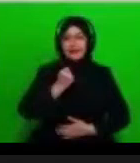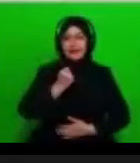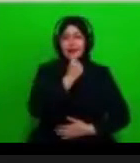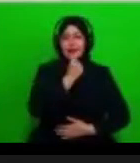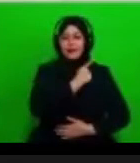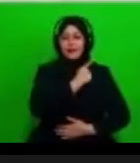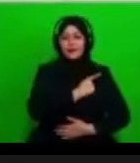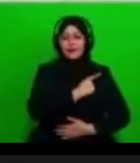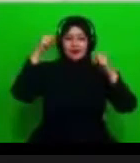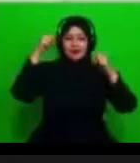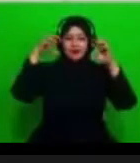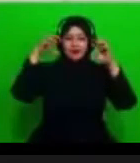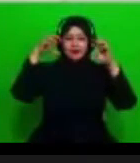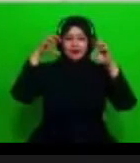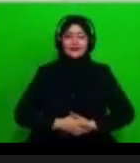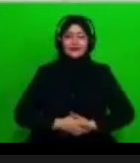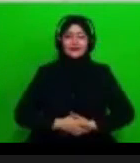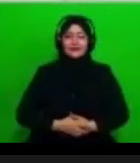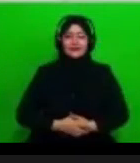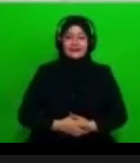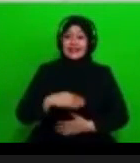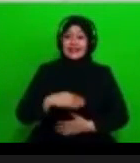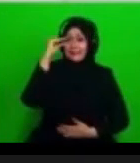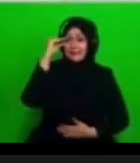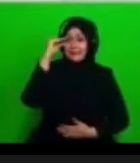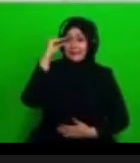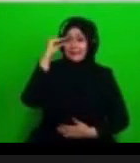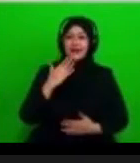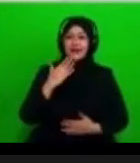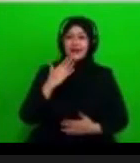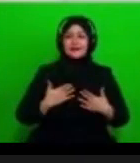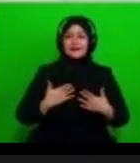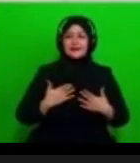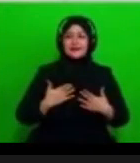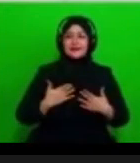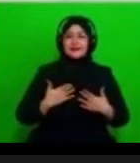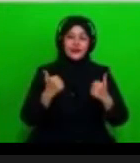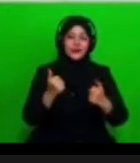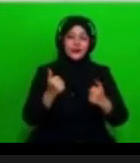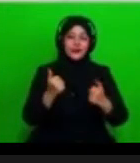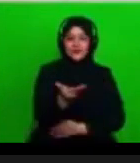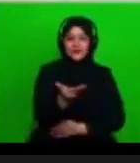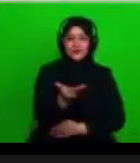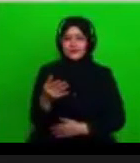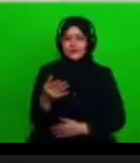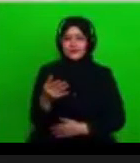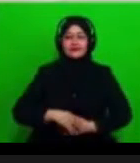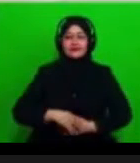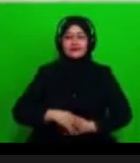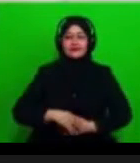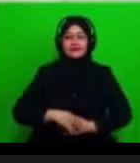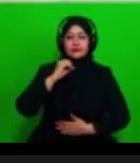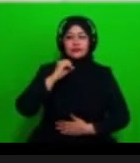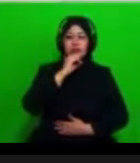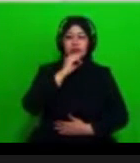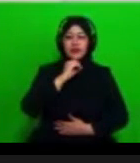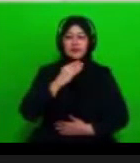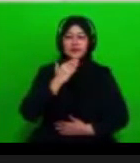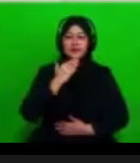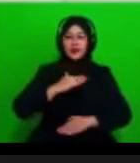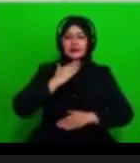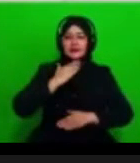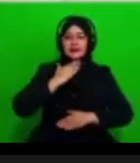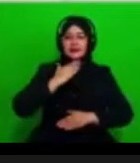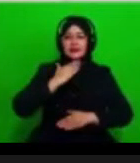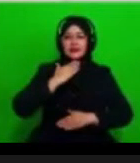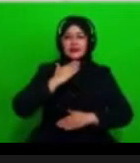Buddhaya, salam kebajikan. Rahayu. Yang terhormat Mendikbudristek Bapak Nadiem Anwar Makarim,